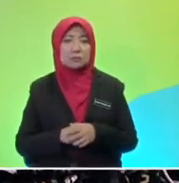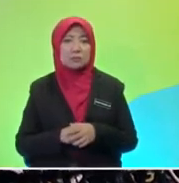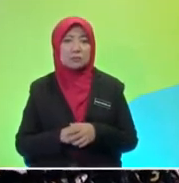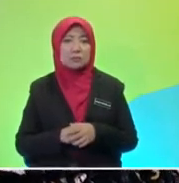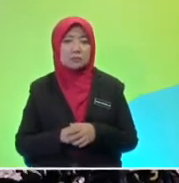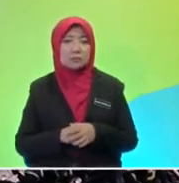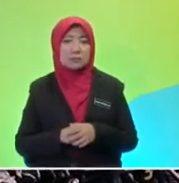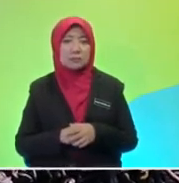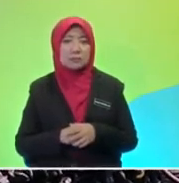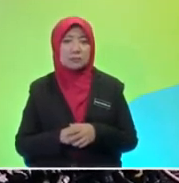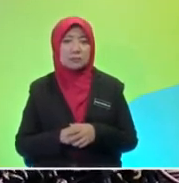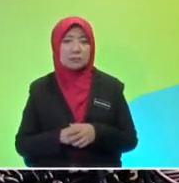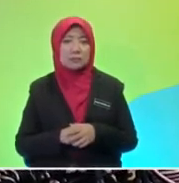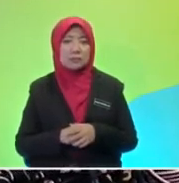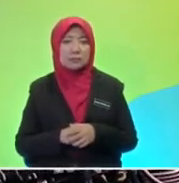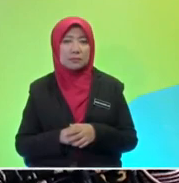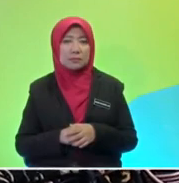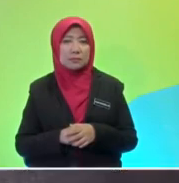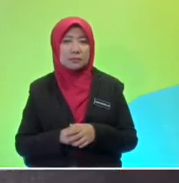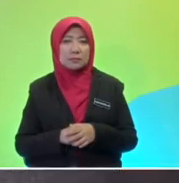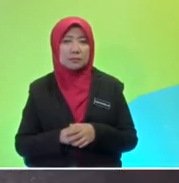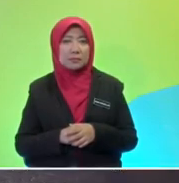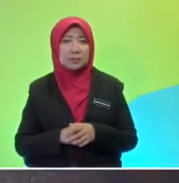ada macam ini ya